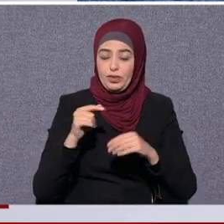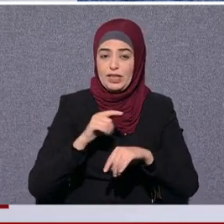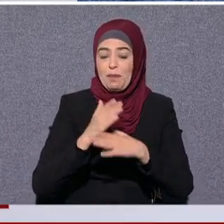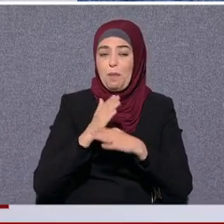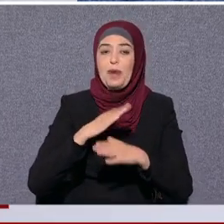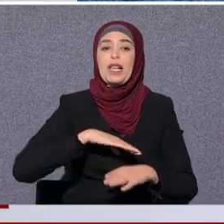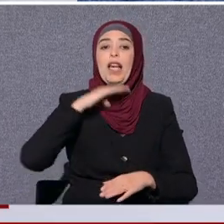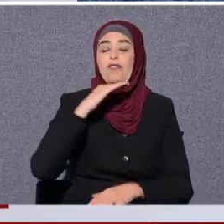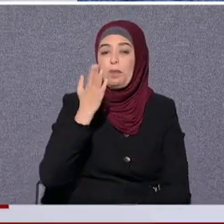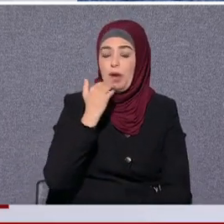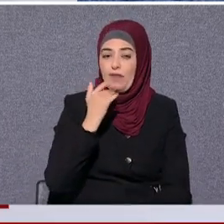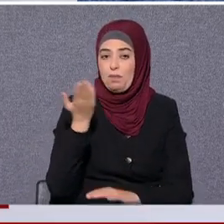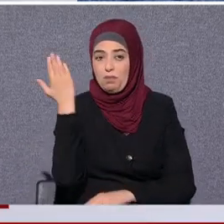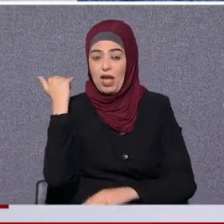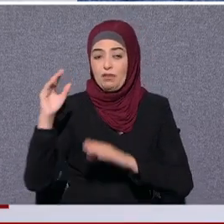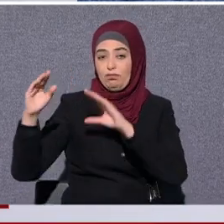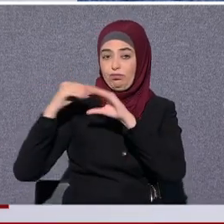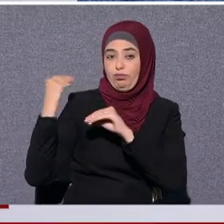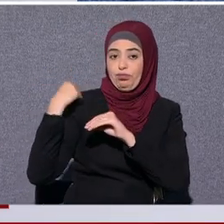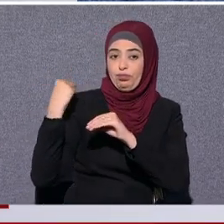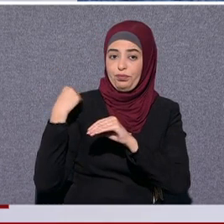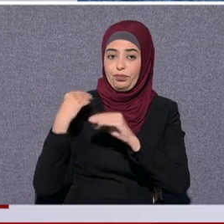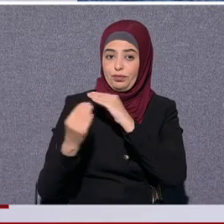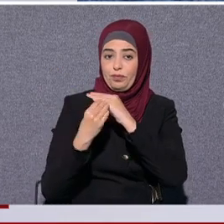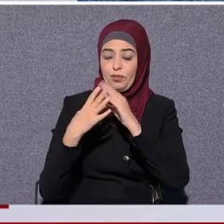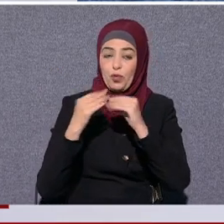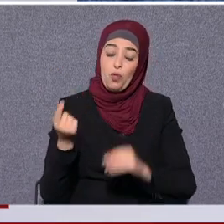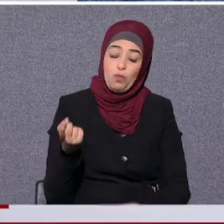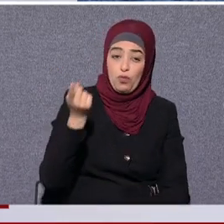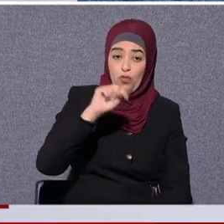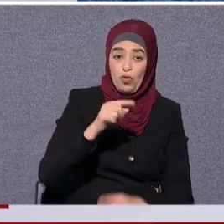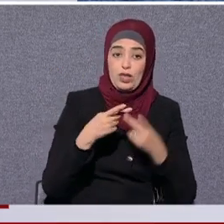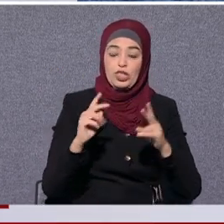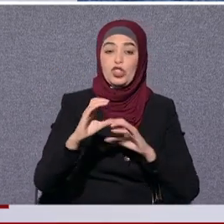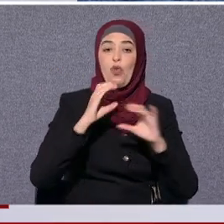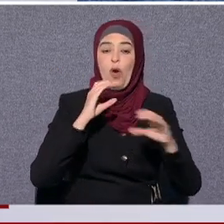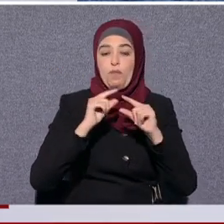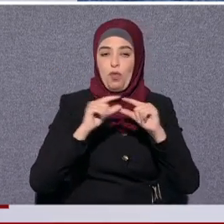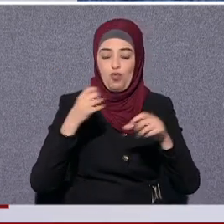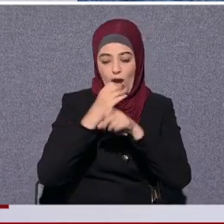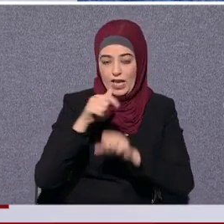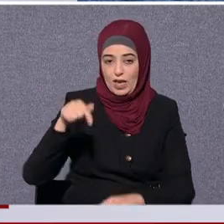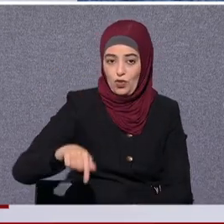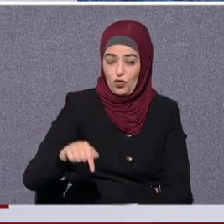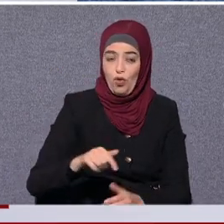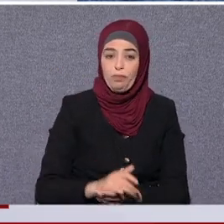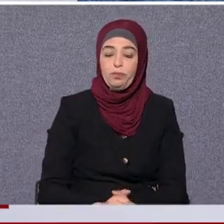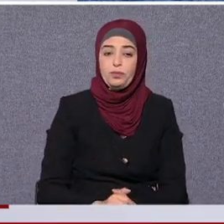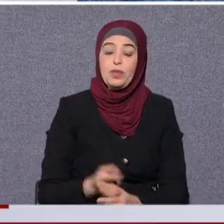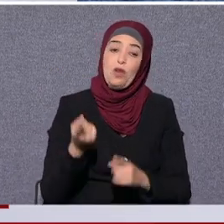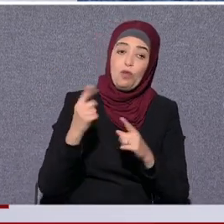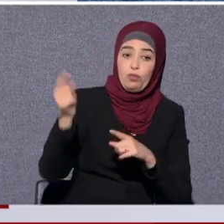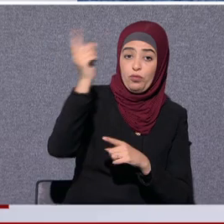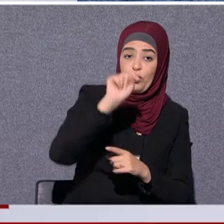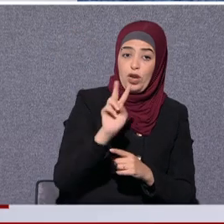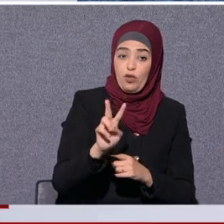عدد كافي، لأنه البارح تبلغنا. بكرة سوف تظهر العينات اللي اليوم أخذناها، وبعد غد